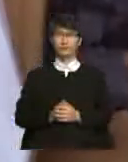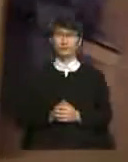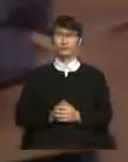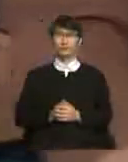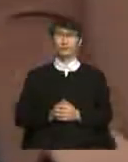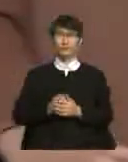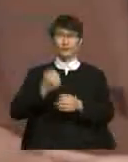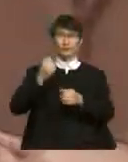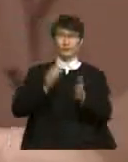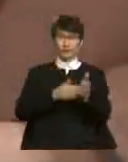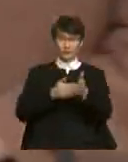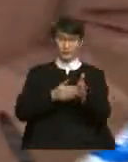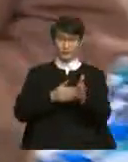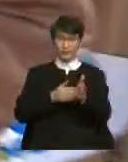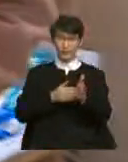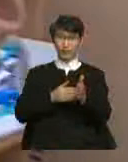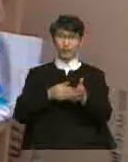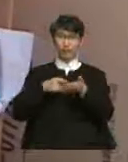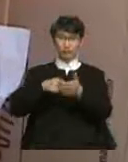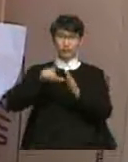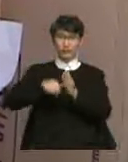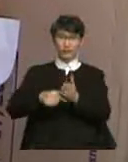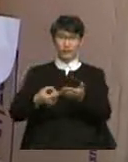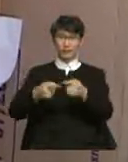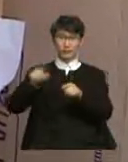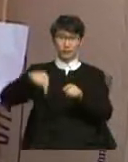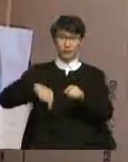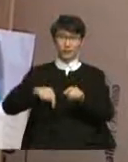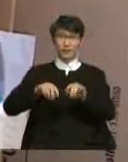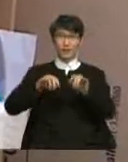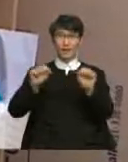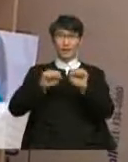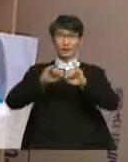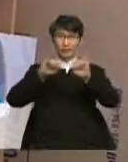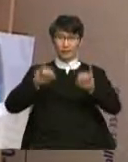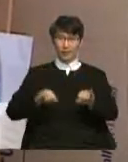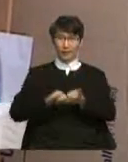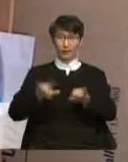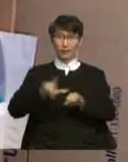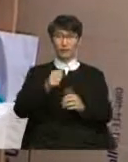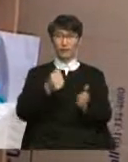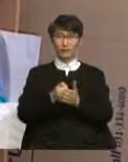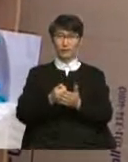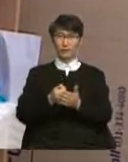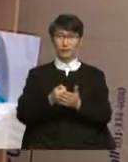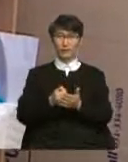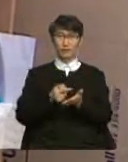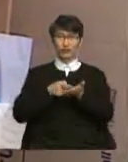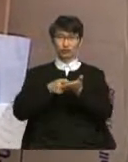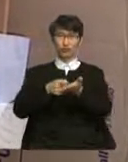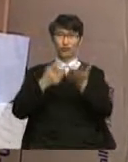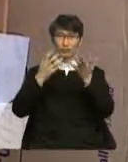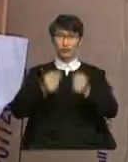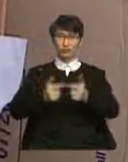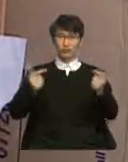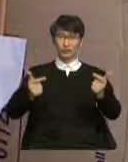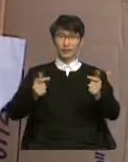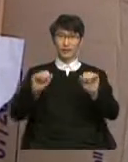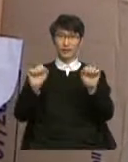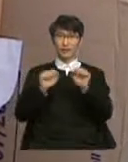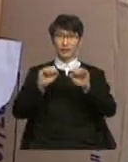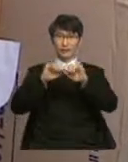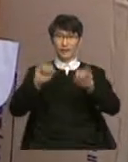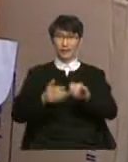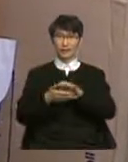고기와 생선 같은 신선식품을 주문했을 때 딸려오는 아이스팩. 코로나19로 배달 주문이 늘면서 올해만 이